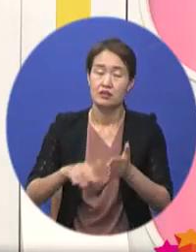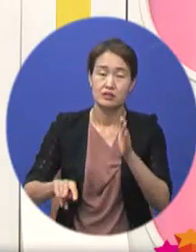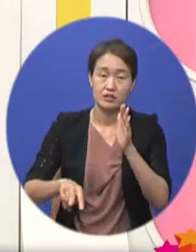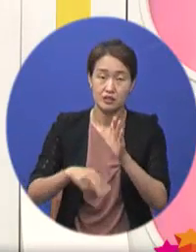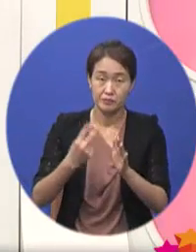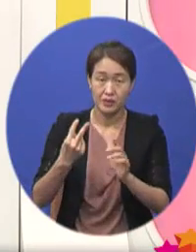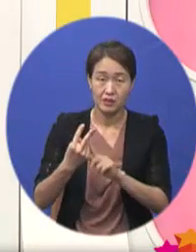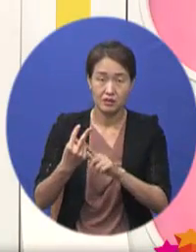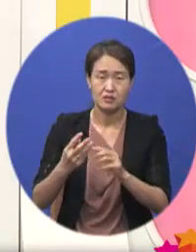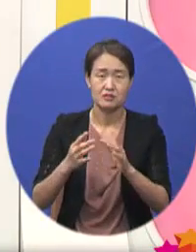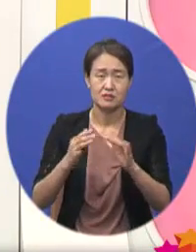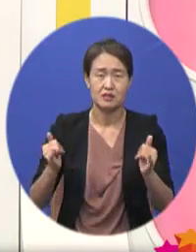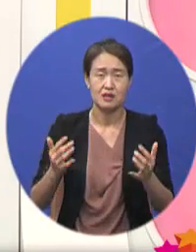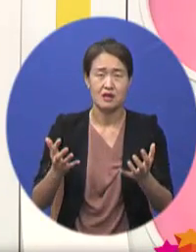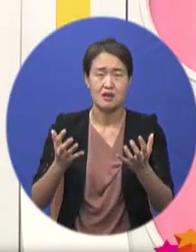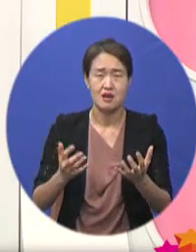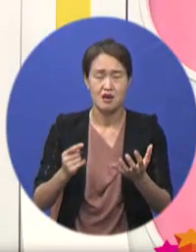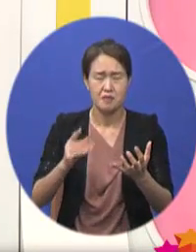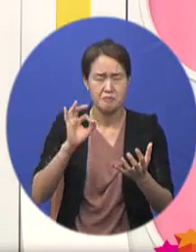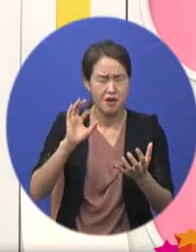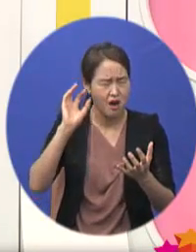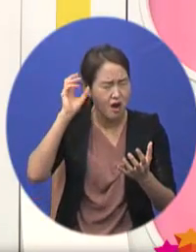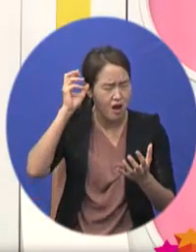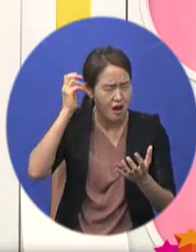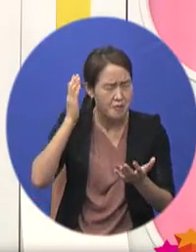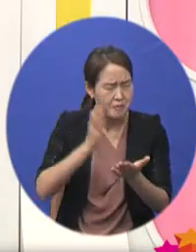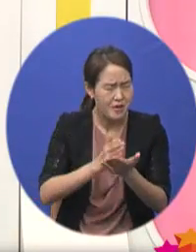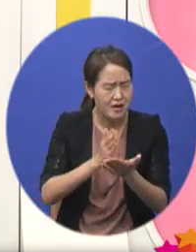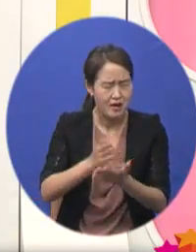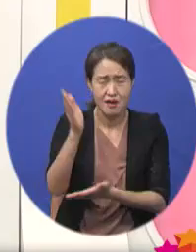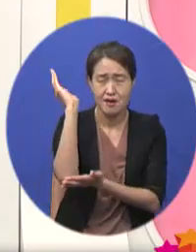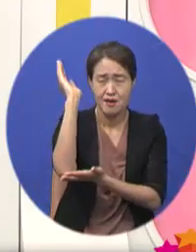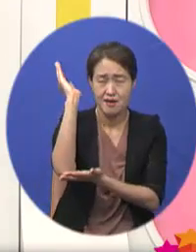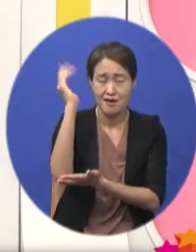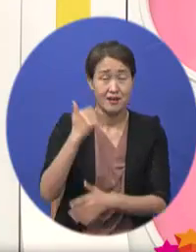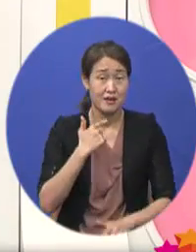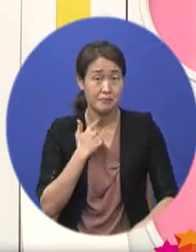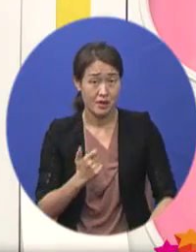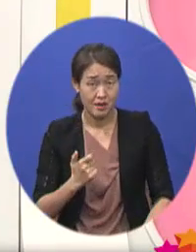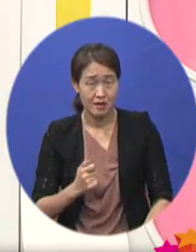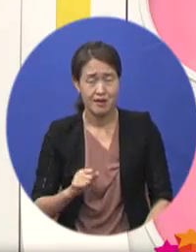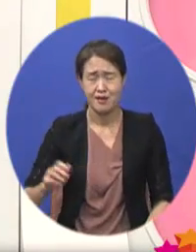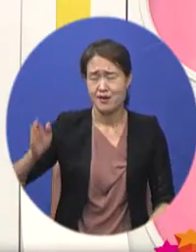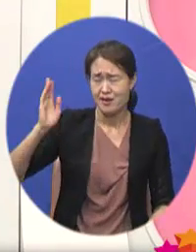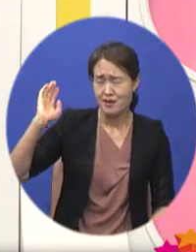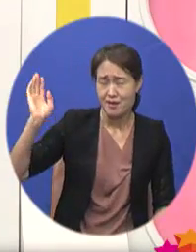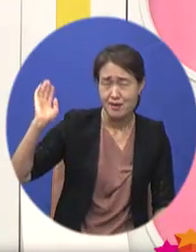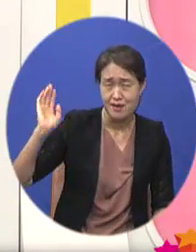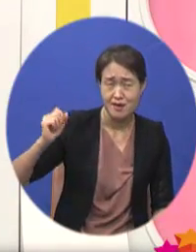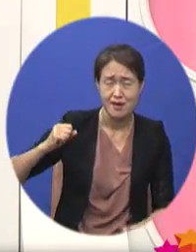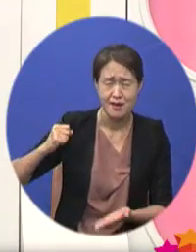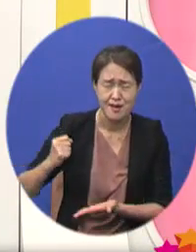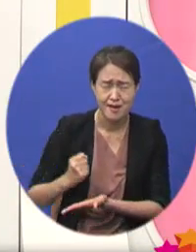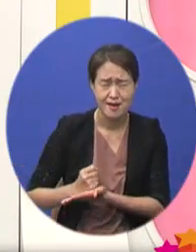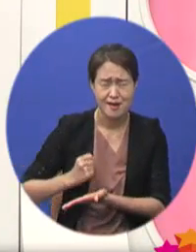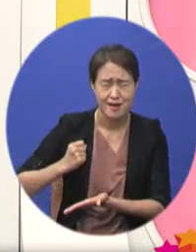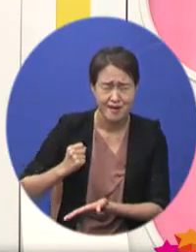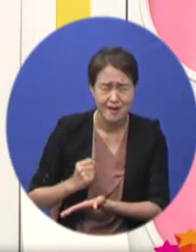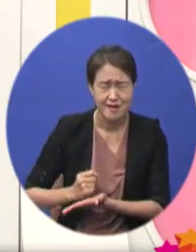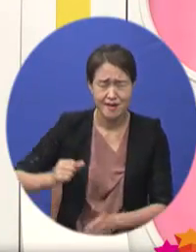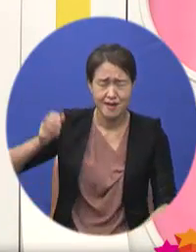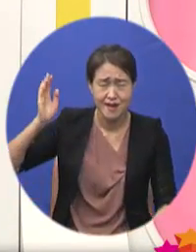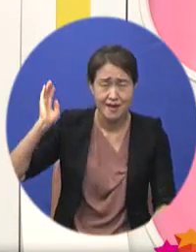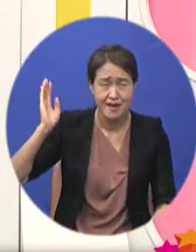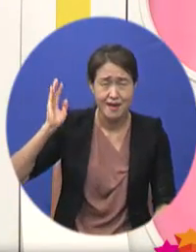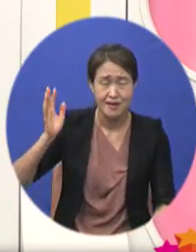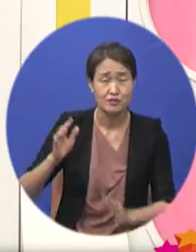나눠놓고 쫙 건망증 예방에 대해서 강의를 쫙 했어. 건망증? 건망증. 건망증. 그래서 네. 명 강의를 또 이렇게 딱